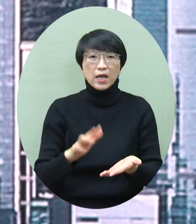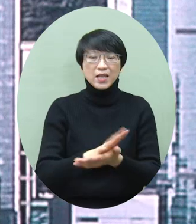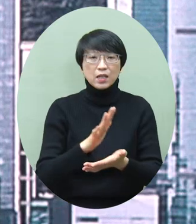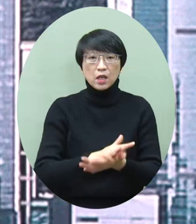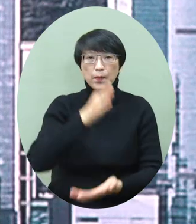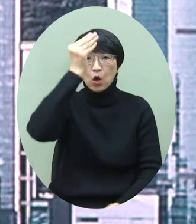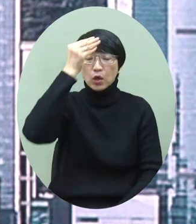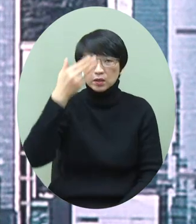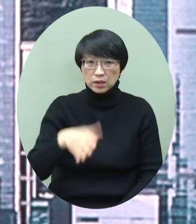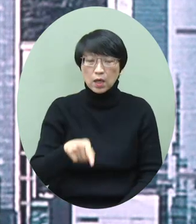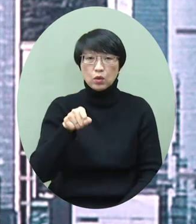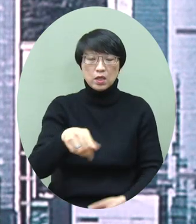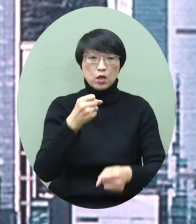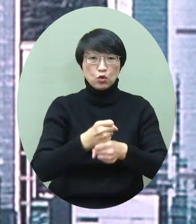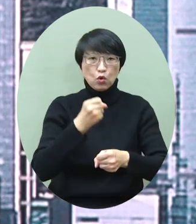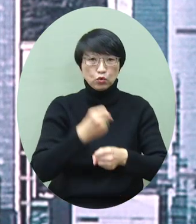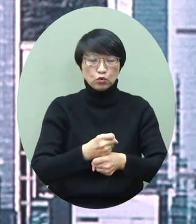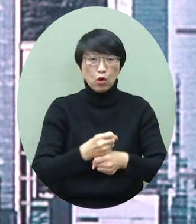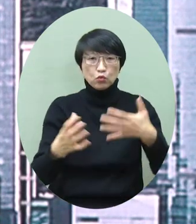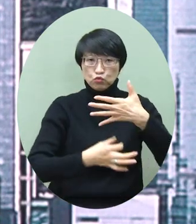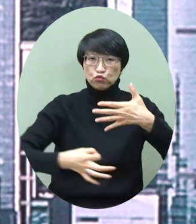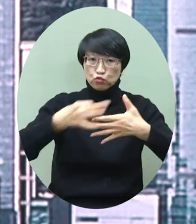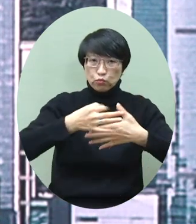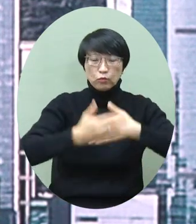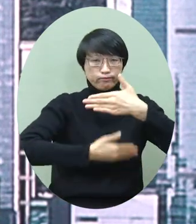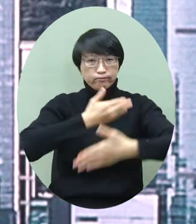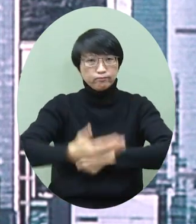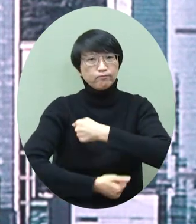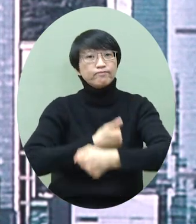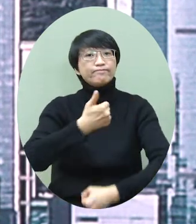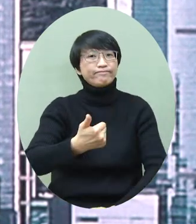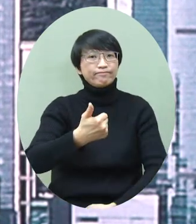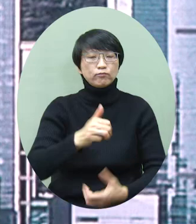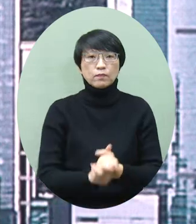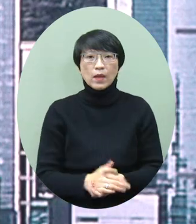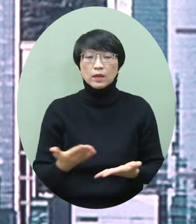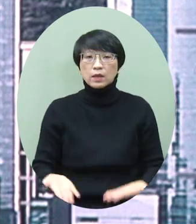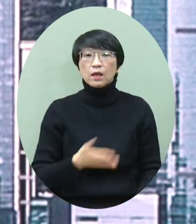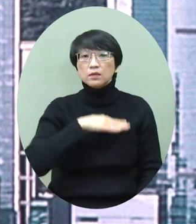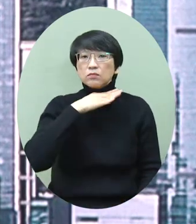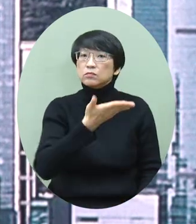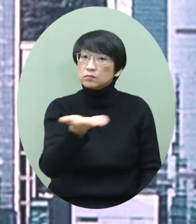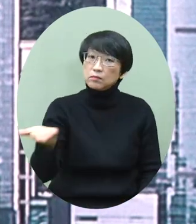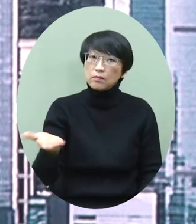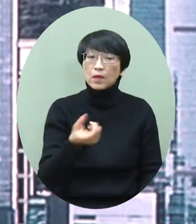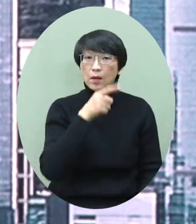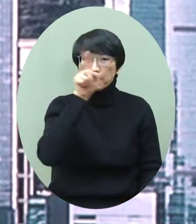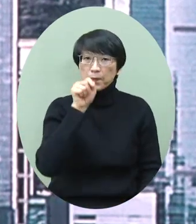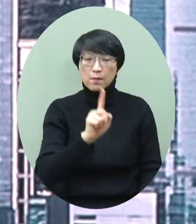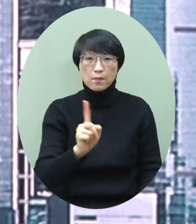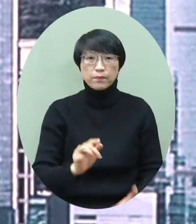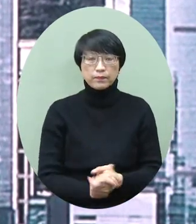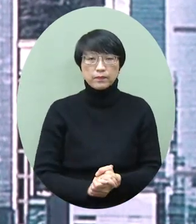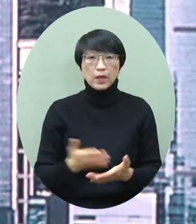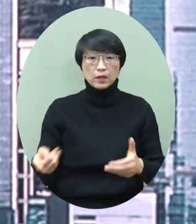後咧有關嘅工作咧係會做得更加好嘅嚇。咁喺呢度停喺呢度，睇下大家有啲咩問題。 好，而家提問時